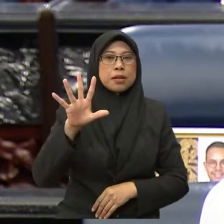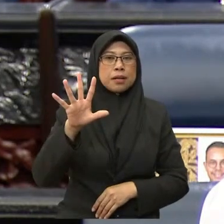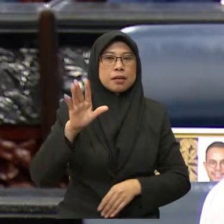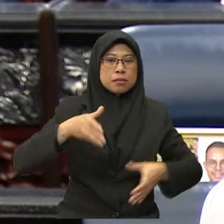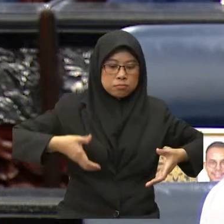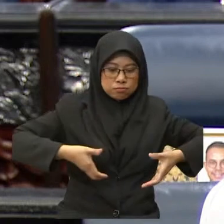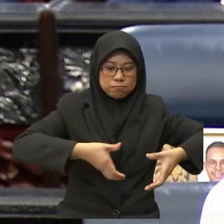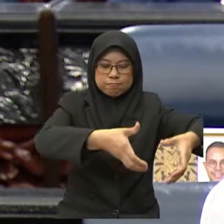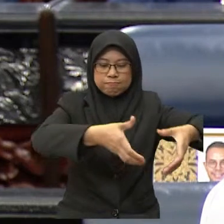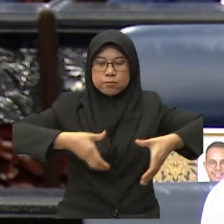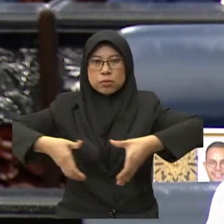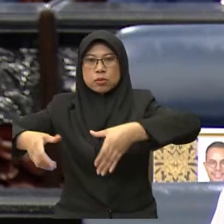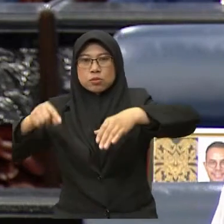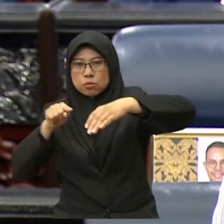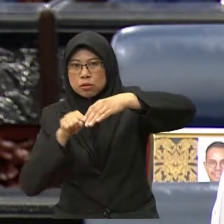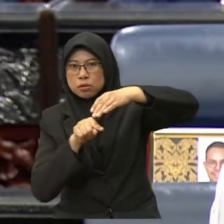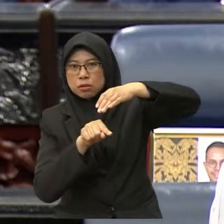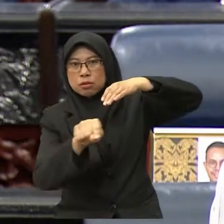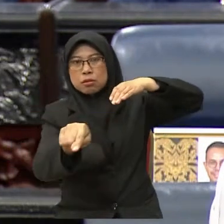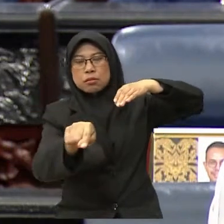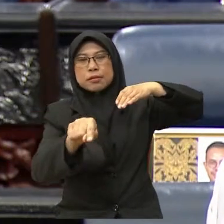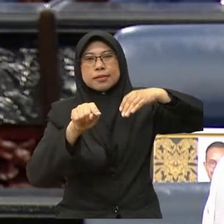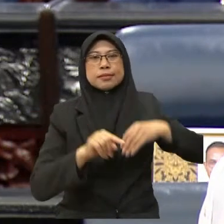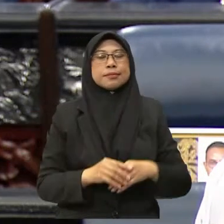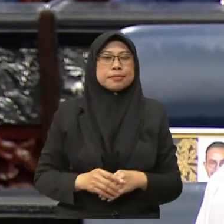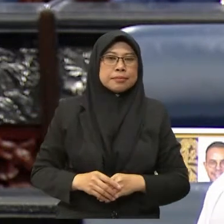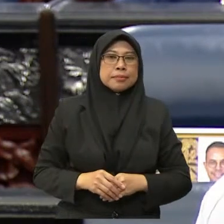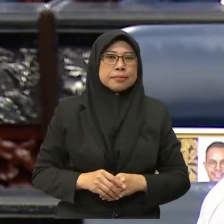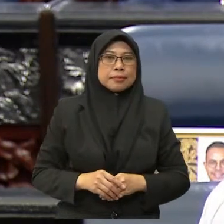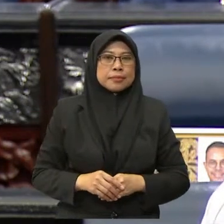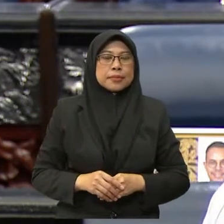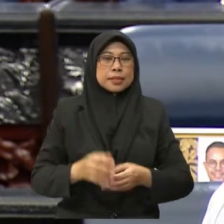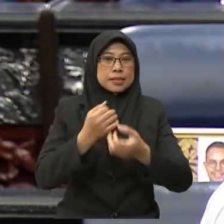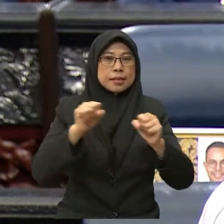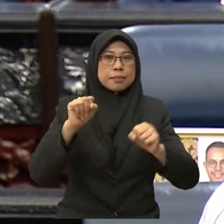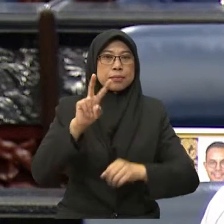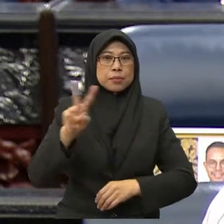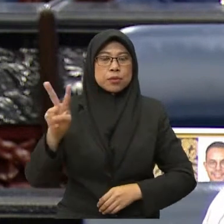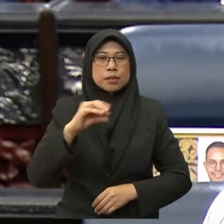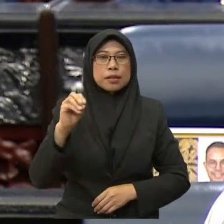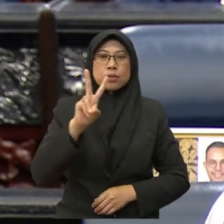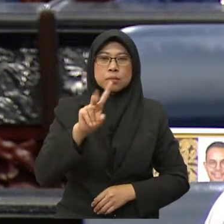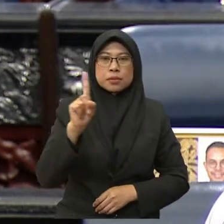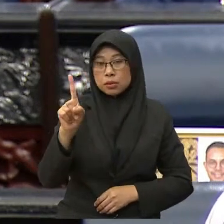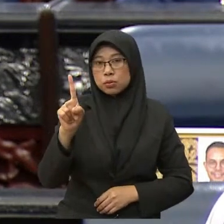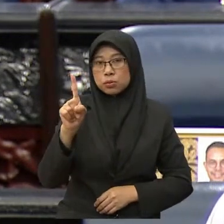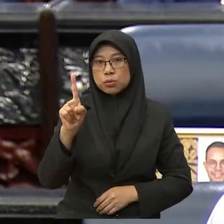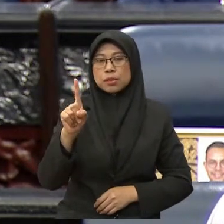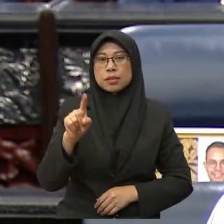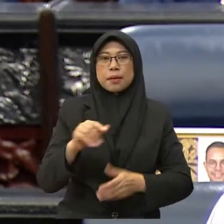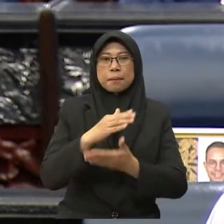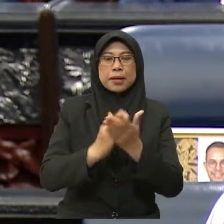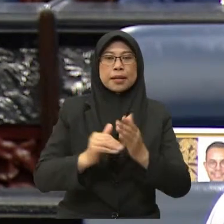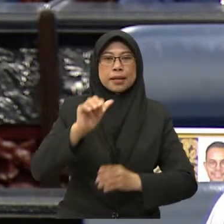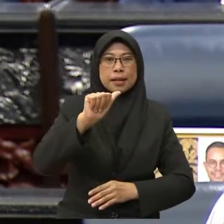telah berjaya ditembusi setakat 25 Ogos 2023, termasuk 21 terowong di Seksyen A iaitu